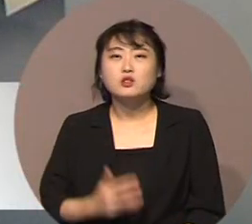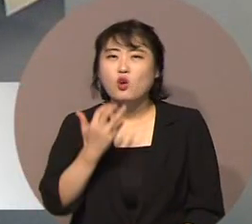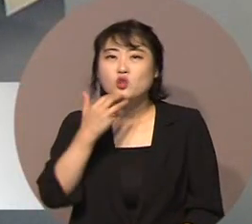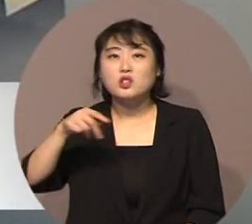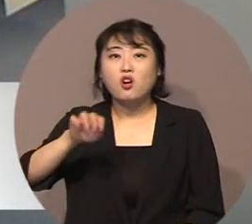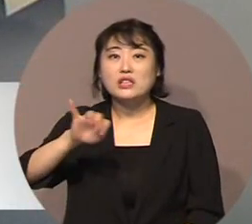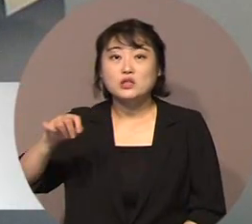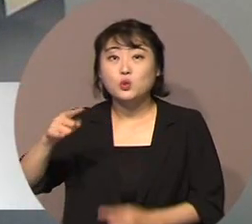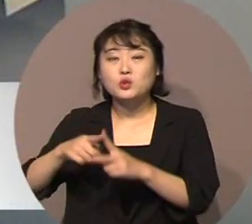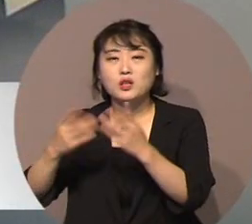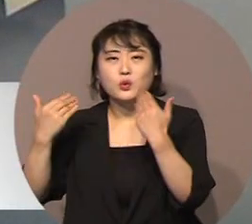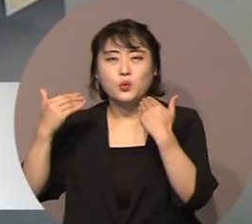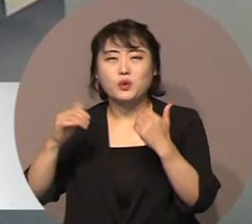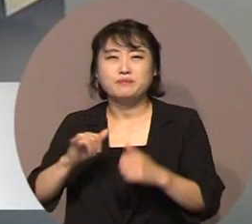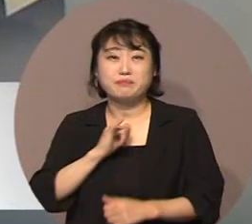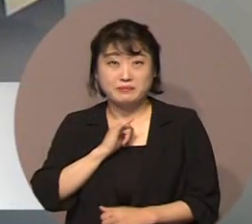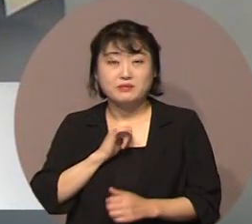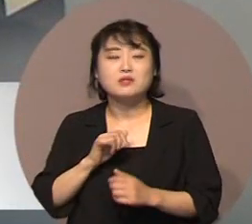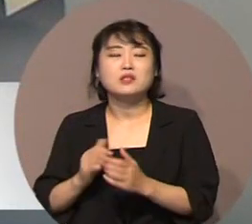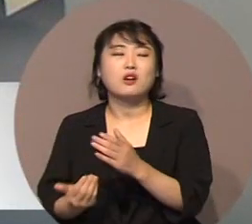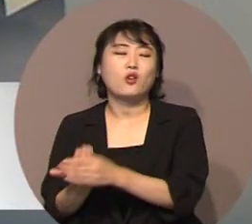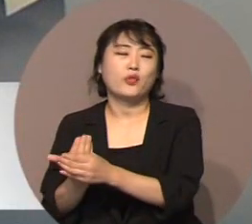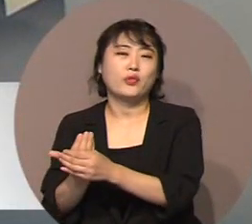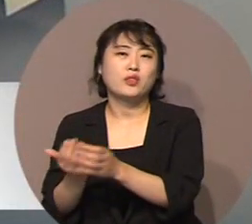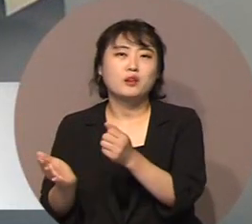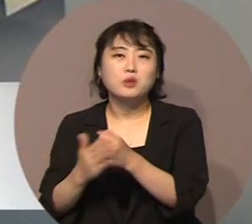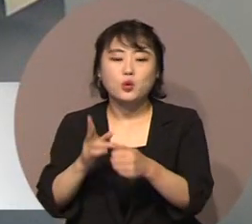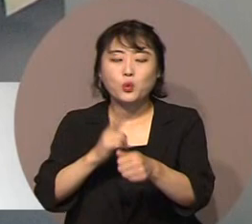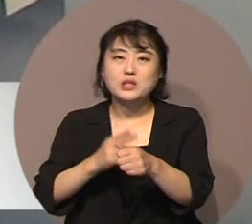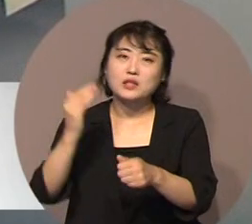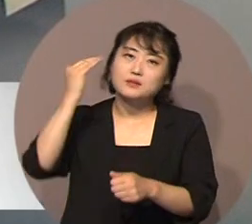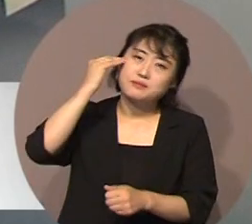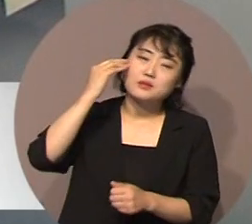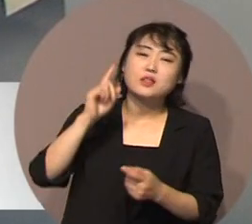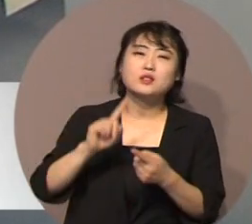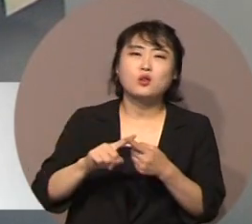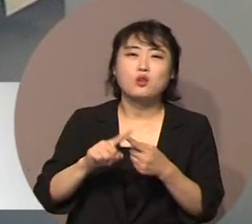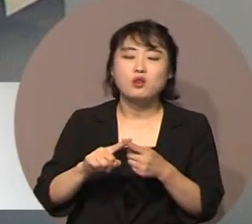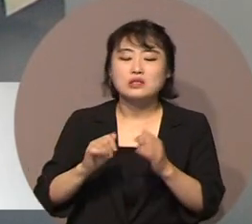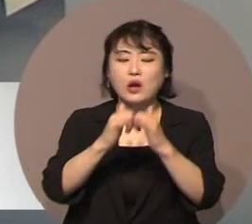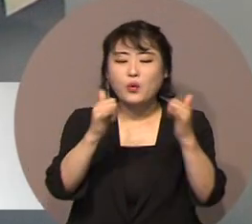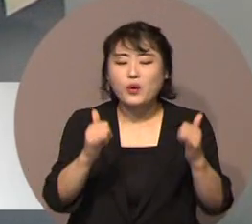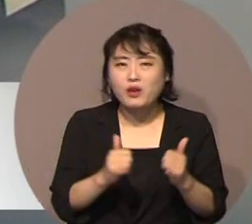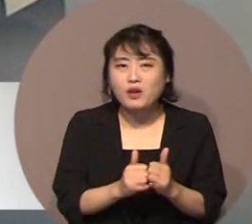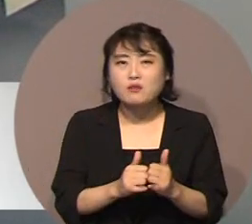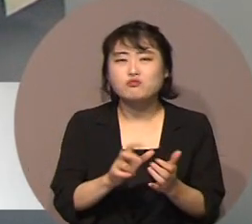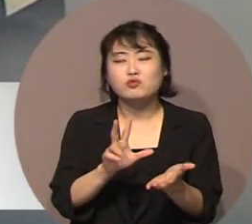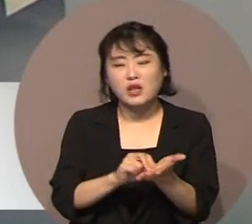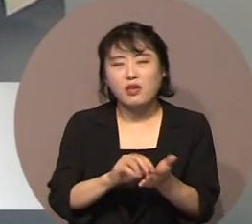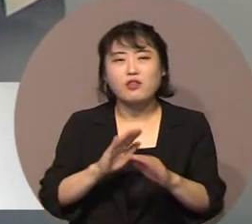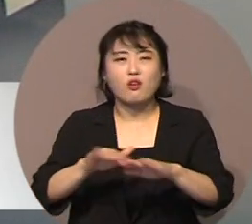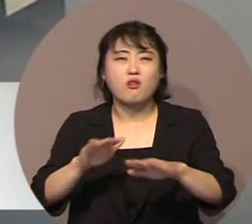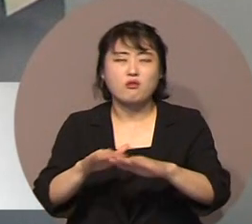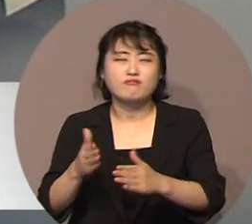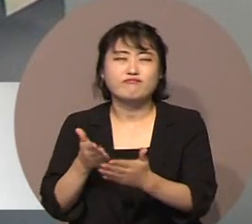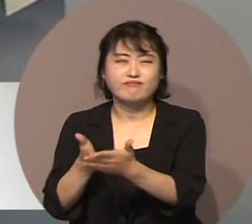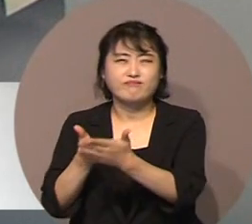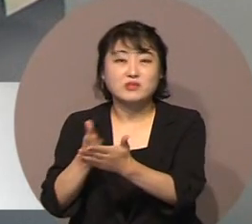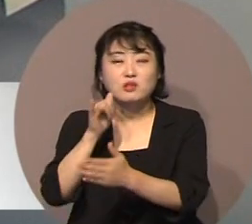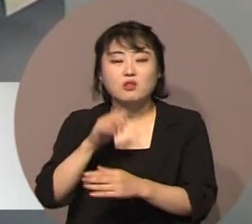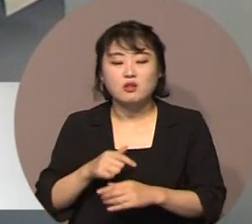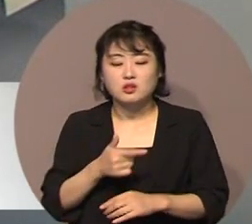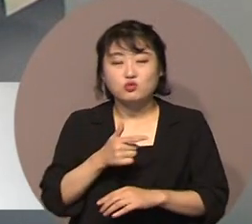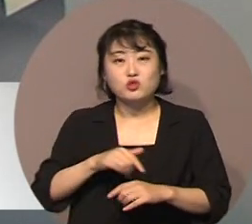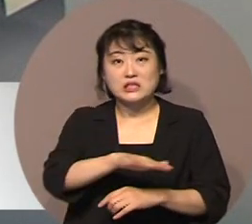서울 서이초교사 사망 사건으로 교권 침해에 대한 사회적 공분과 개선 요구가 있다고 있죠 지역에서도 교권